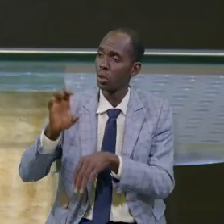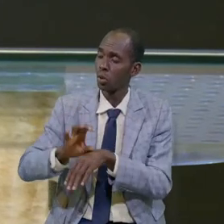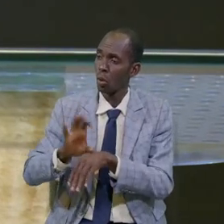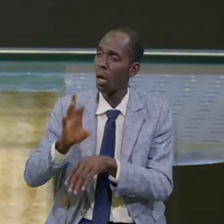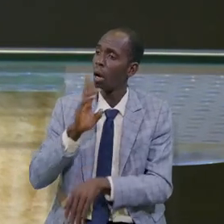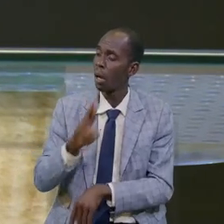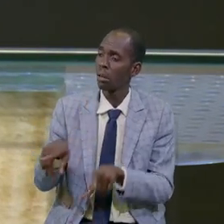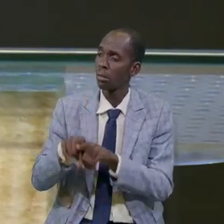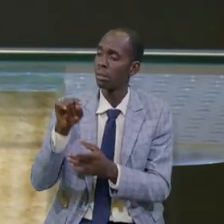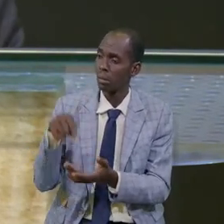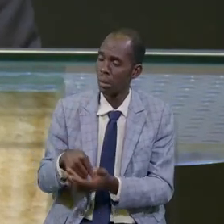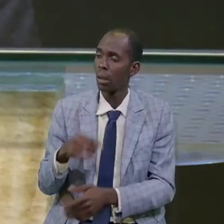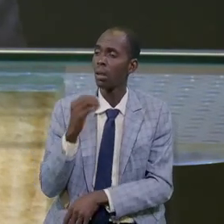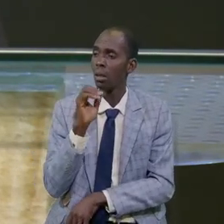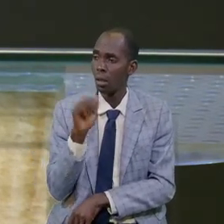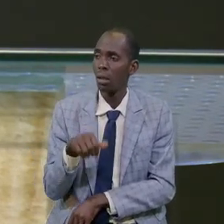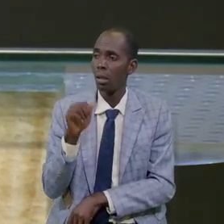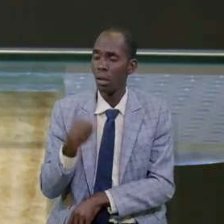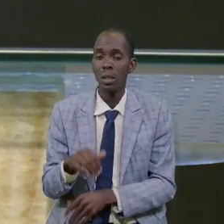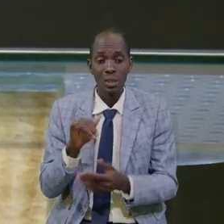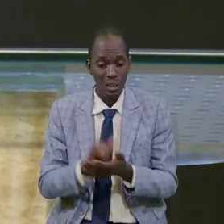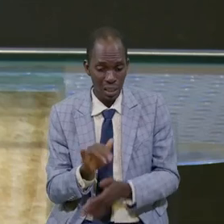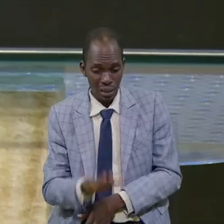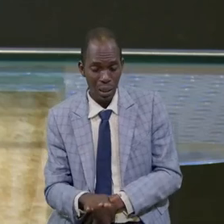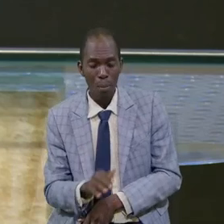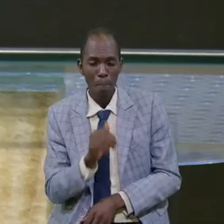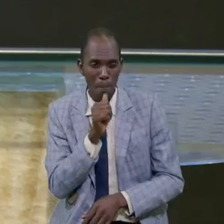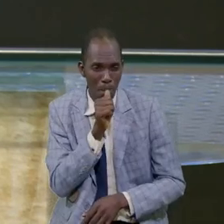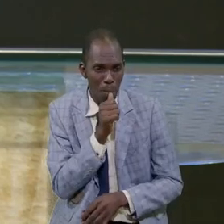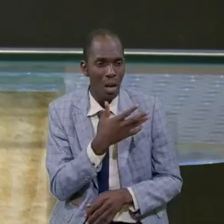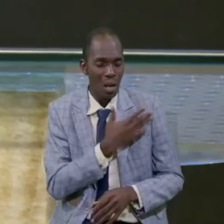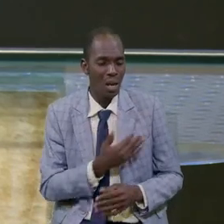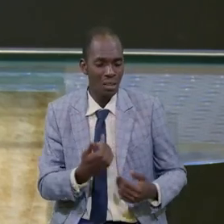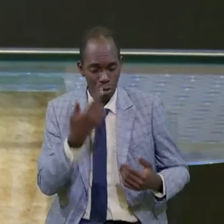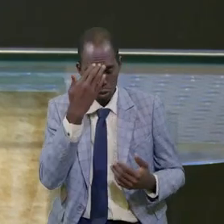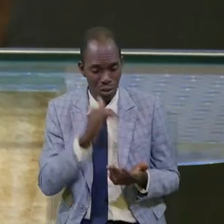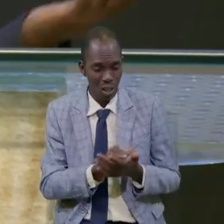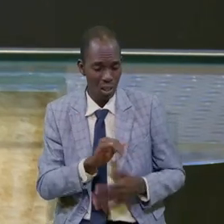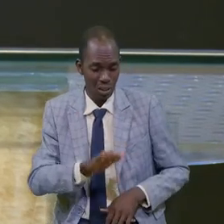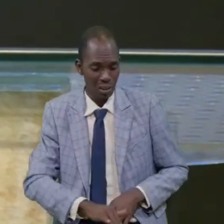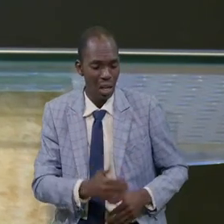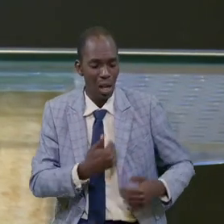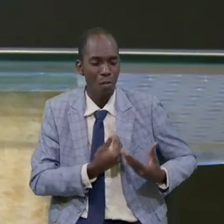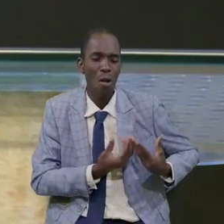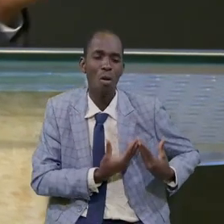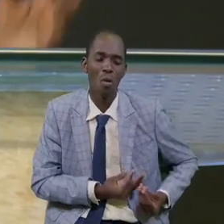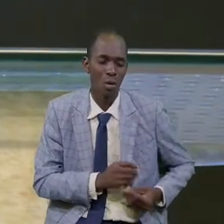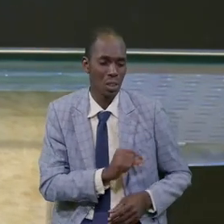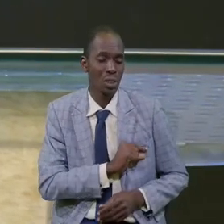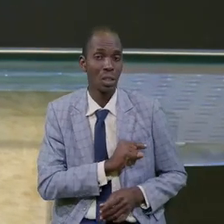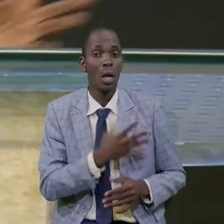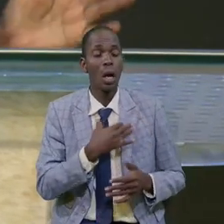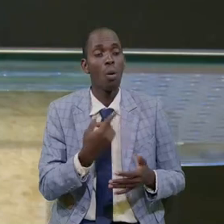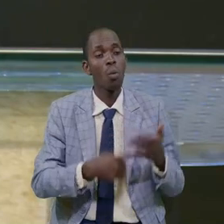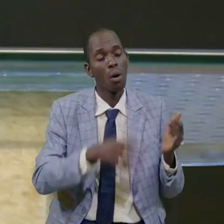de l'église sont, c'est ainsi qu'ils sont. L'enfant là-bas a une conscience tendre et ce qu'on dit